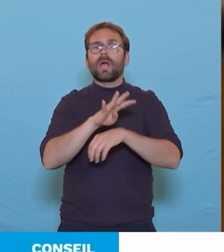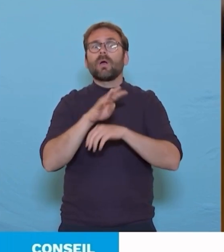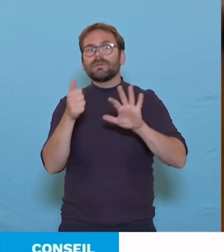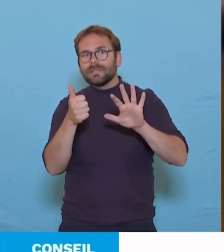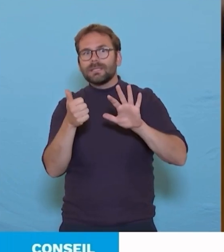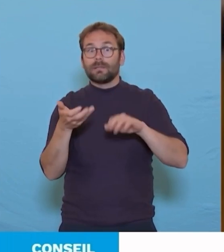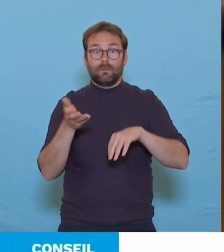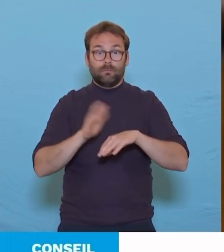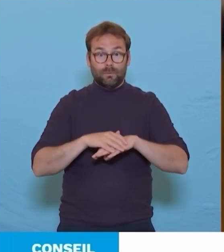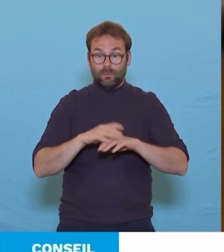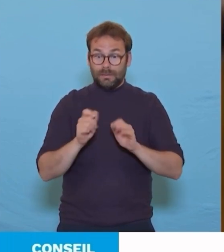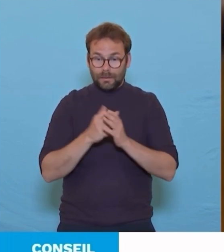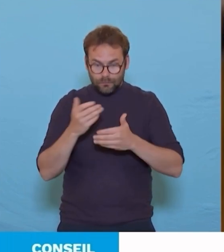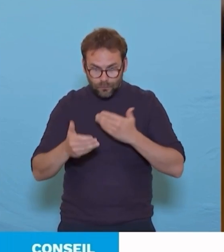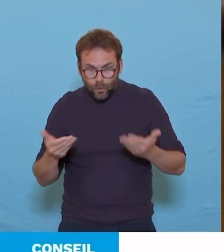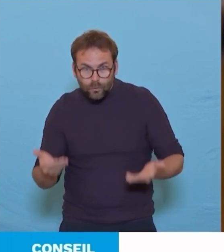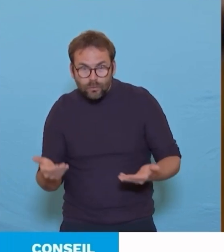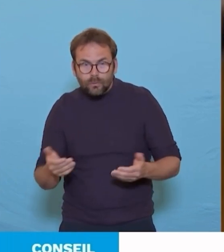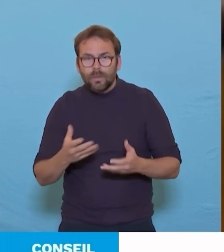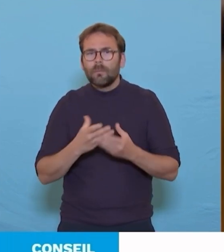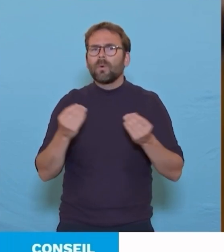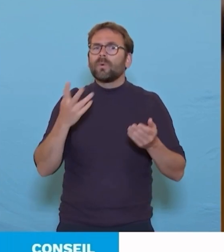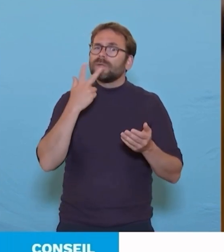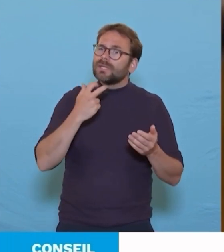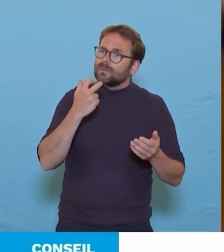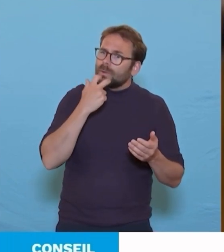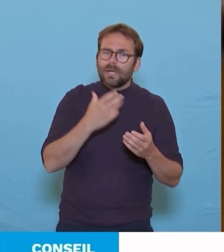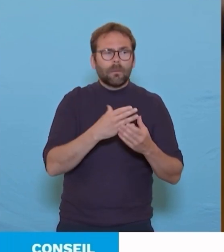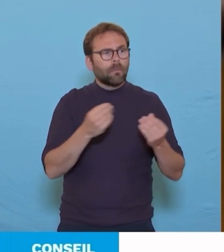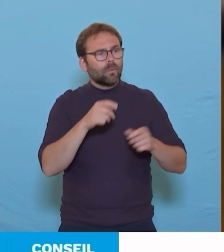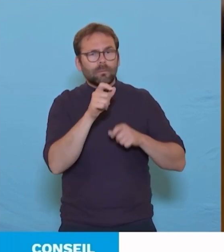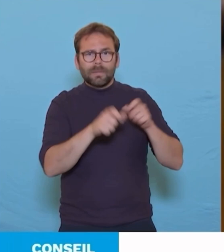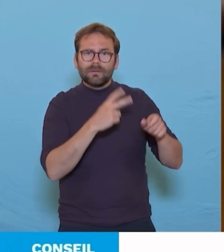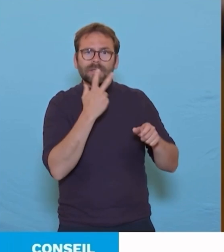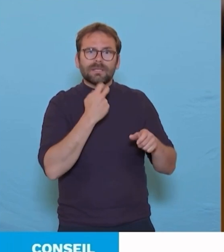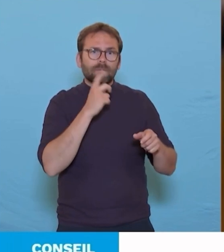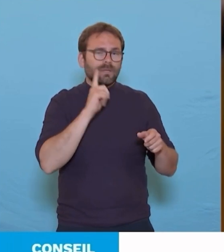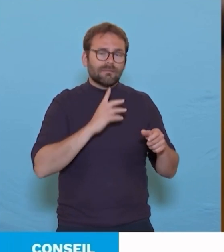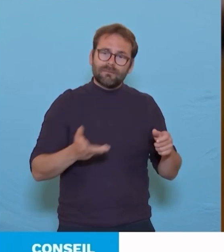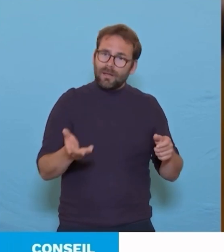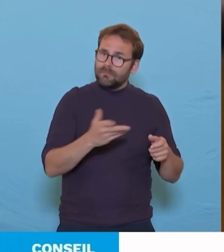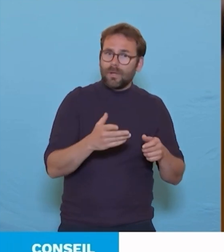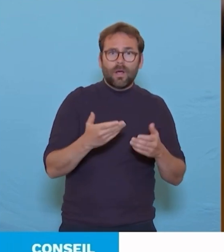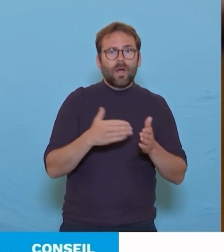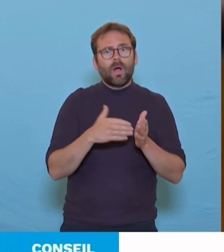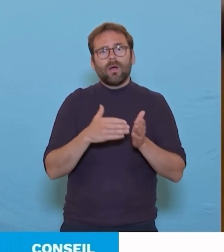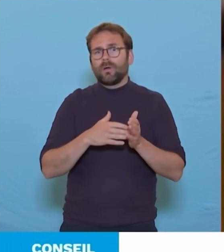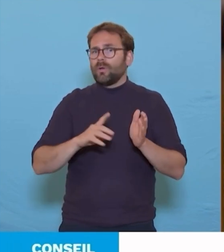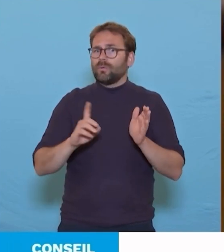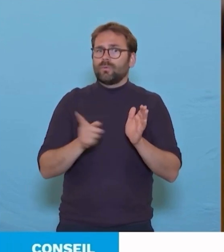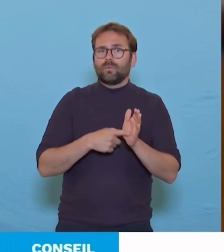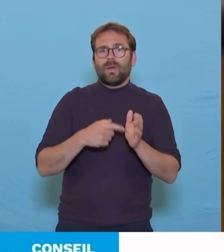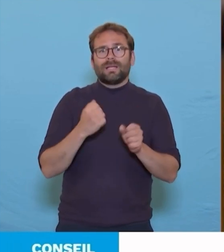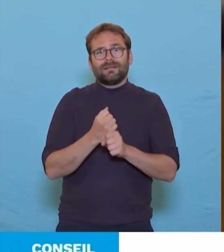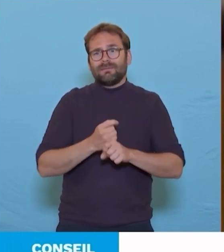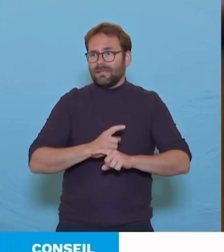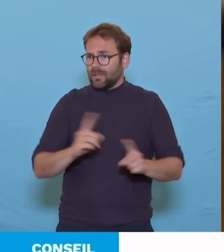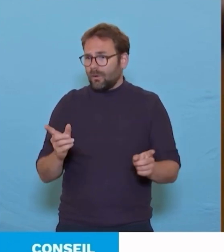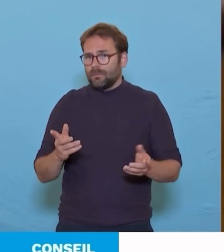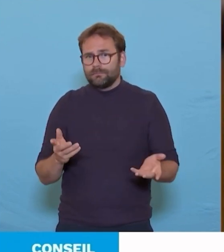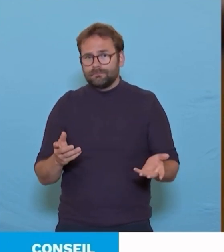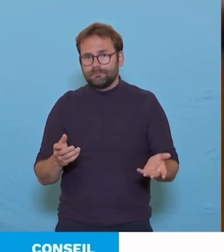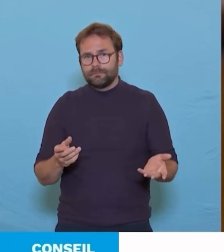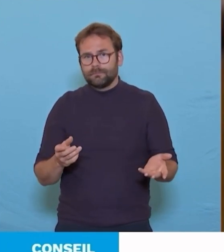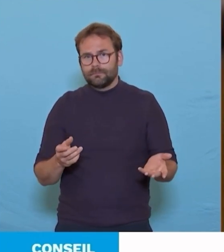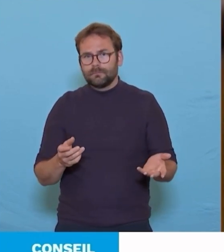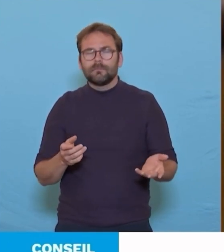de constater qu'aujourd'hui, de nombreux citoyens et de nombreuses citoyennes subissent encore la privation durable d'un emploi. Alors non, ce n'est pas